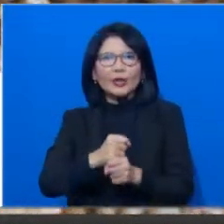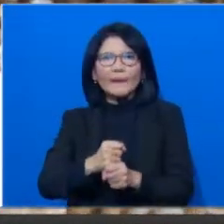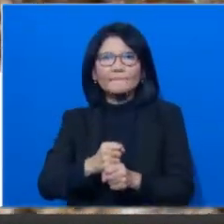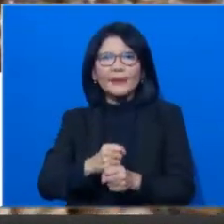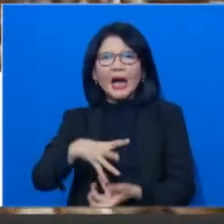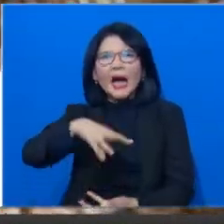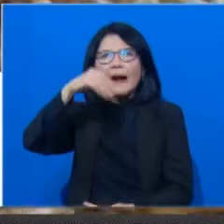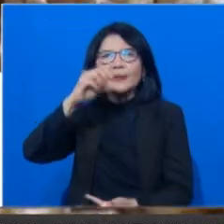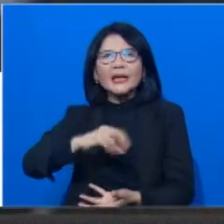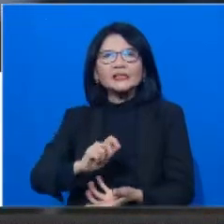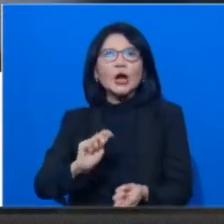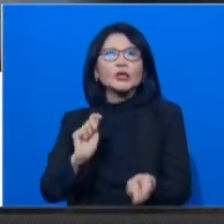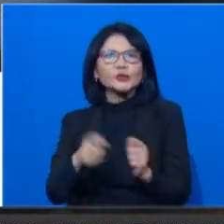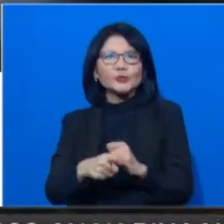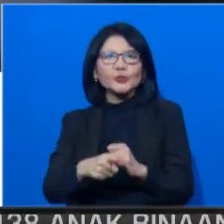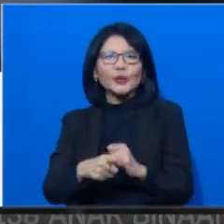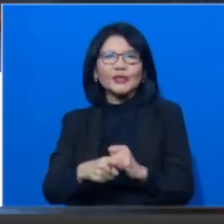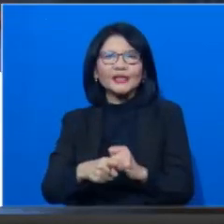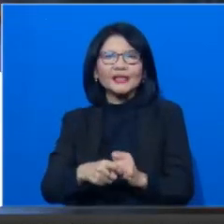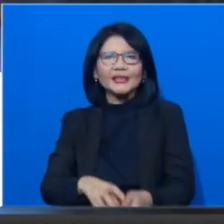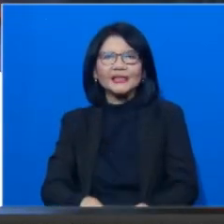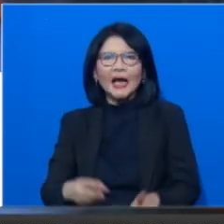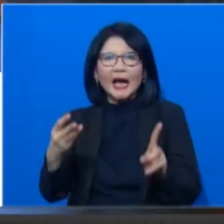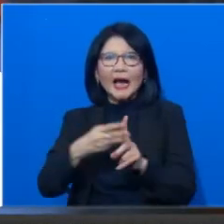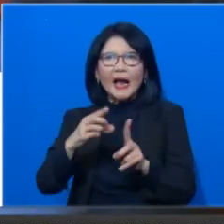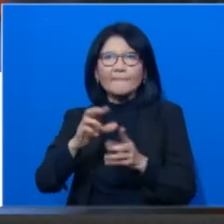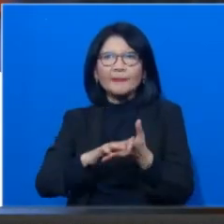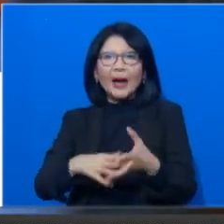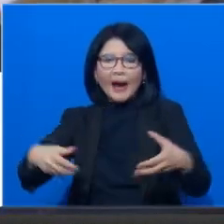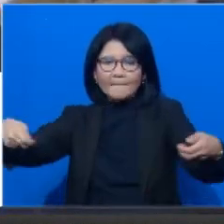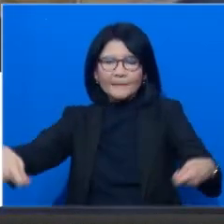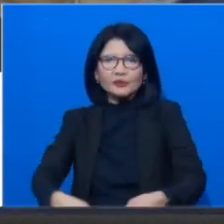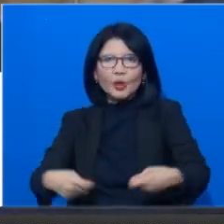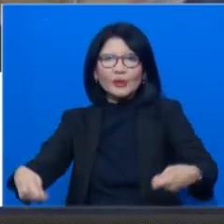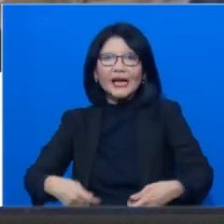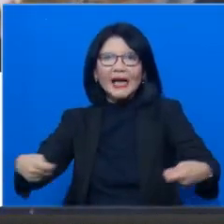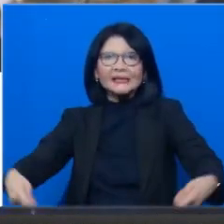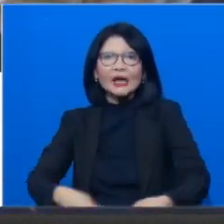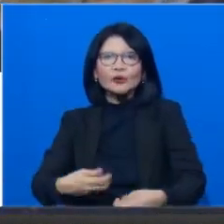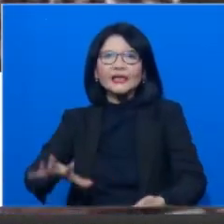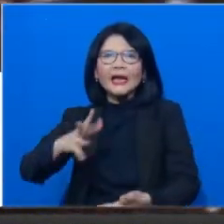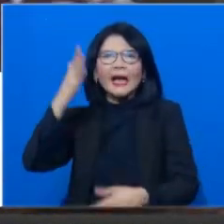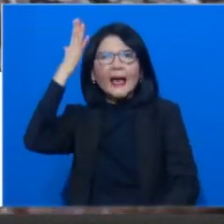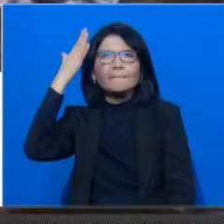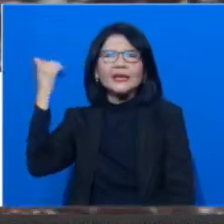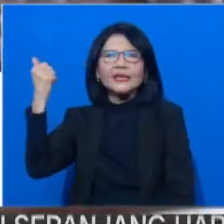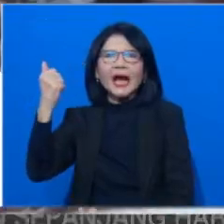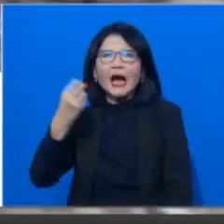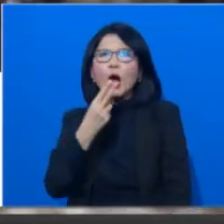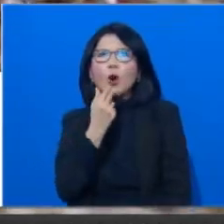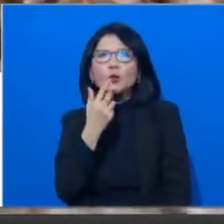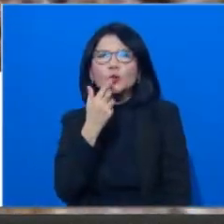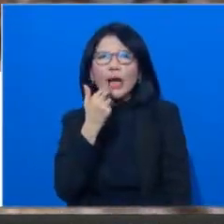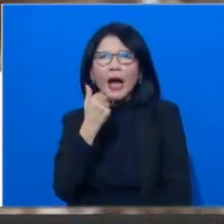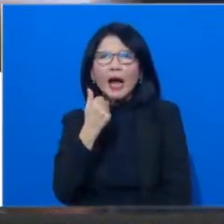untuk diolah menjadi bipang. Beras yang telah disangrai dimasukkan ke dalam wajan, lalu diaduk bersama larutan minyak, gula pasir, dan gula merah yang